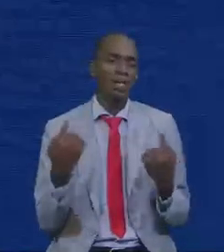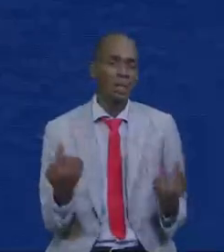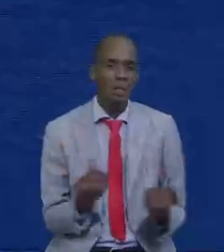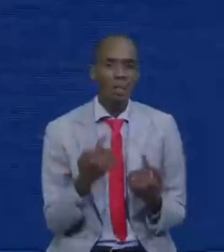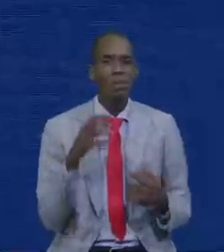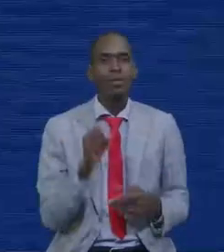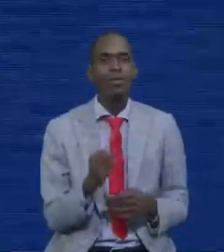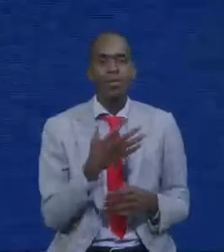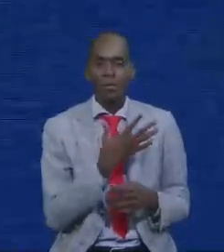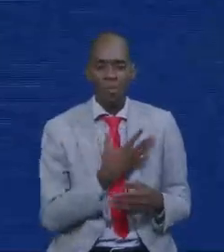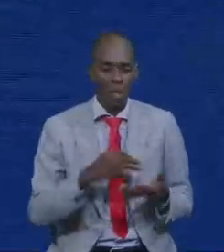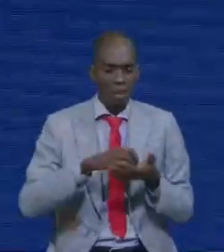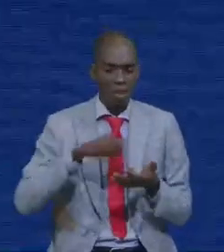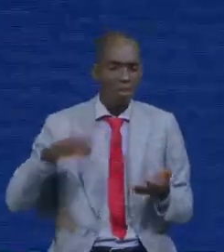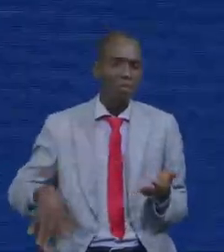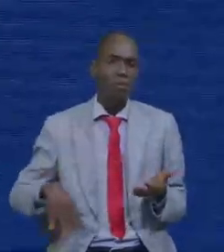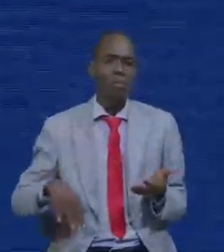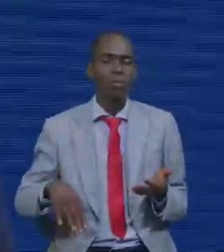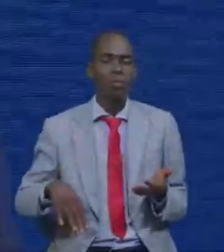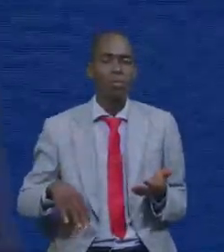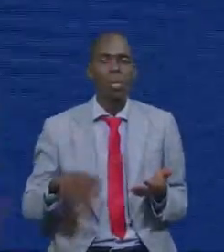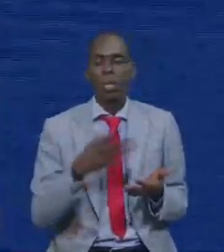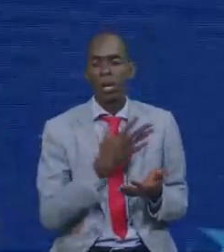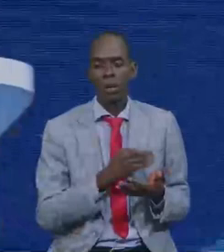Efface toutes mes iniquités. Efface.